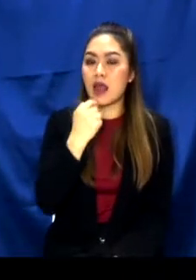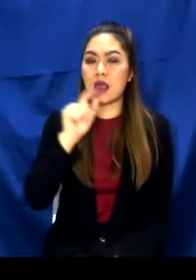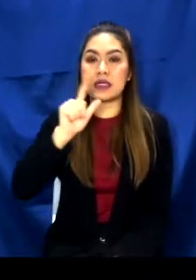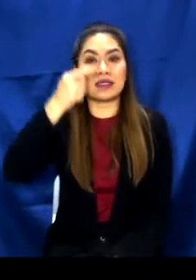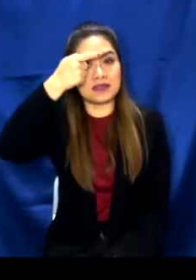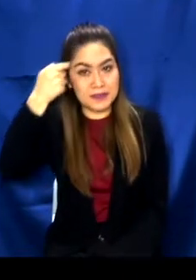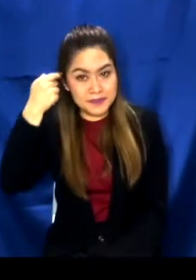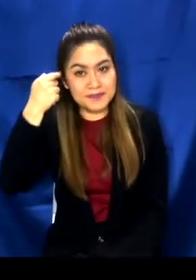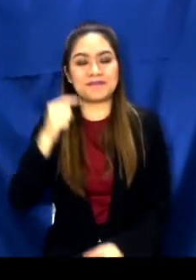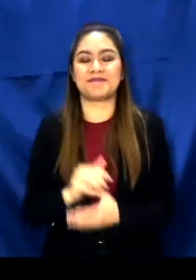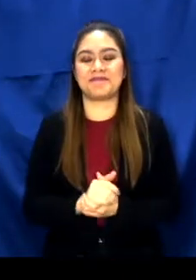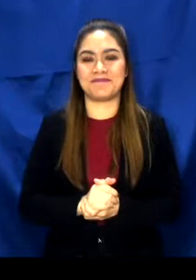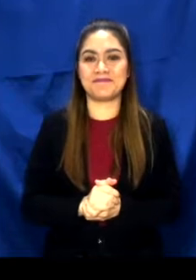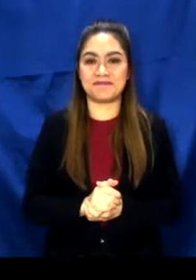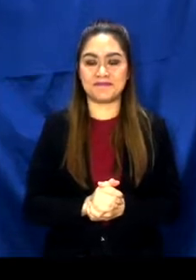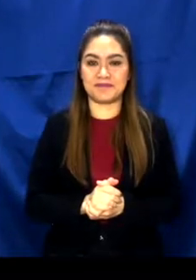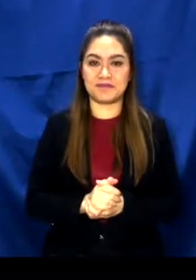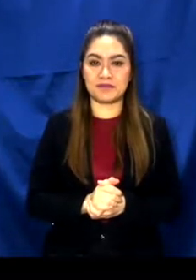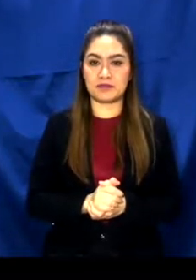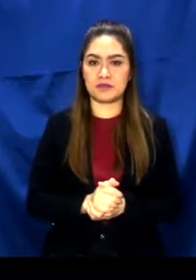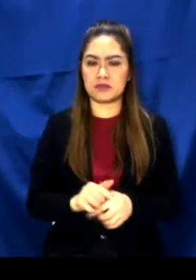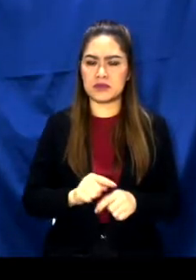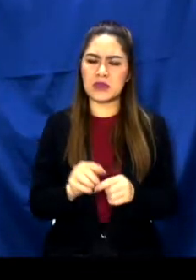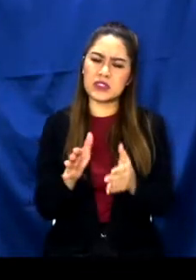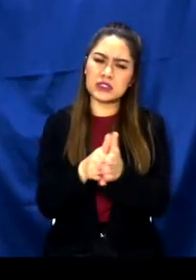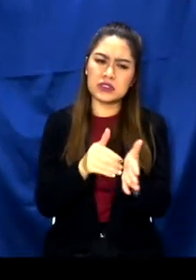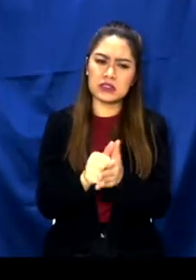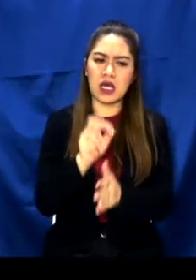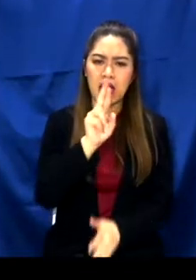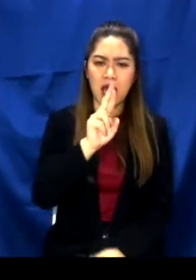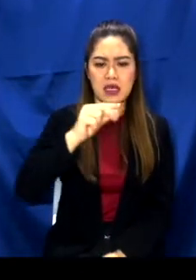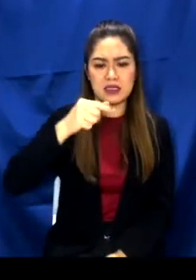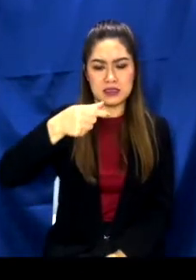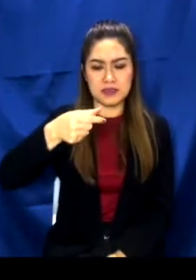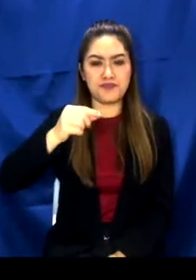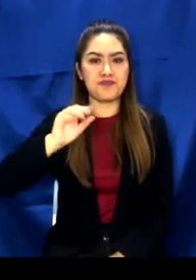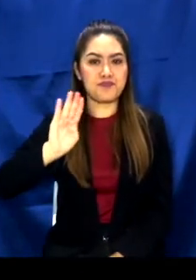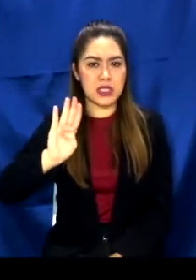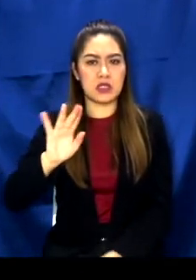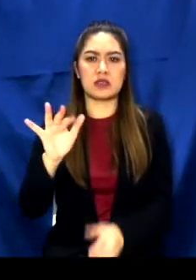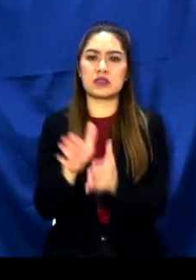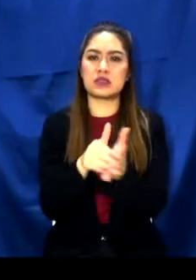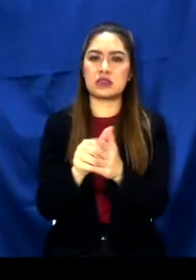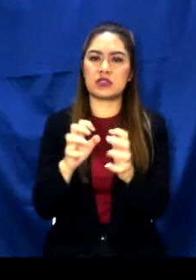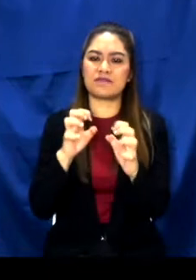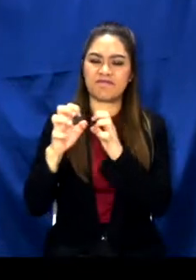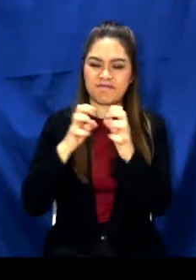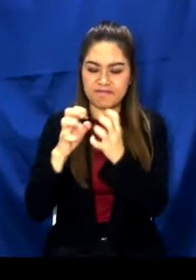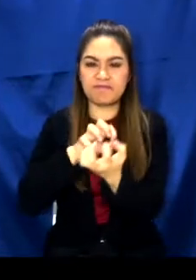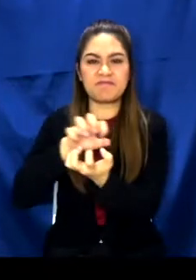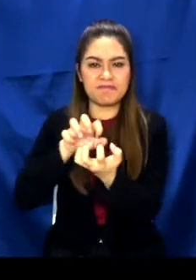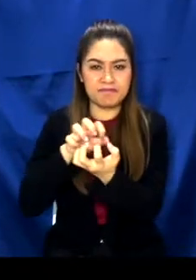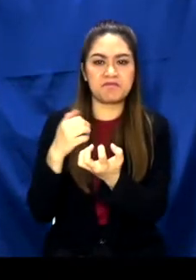นะคะตัวนี้นะคะเราจะไม่ใช้ค่า RGB เด็ดขาดเพราะว่าสีจะเพี้ยนค่ะสมมุติว่าอัน